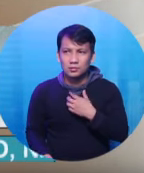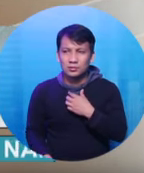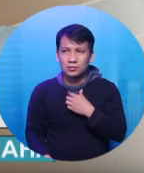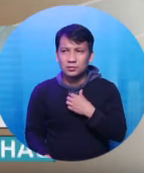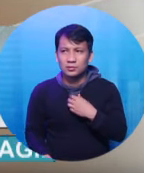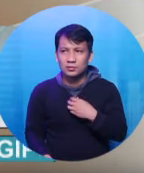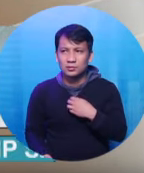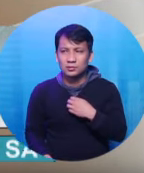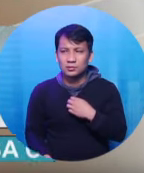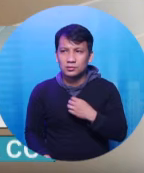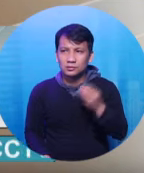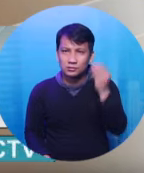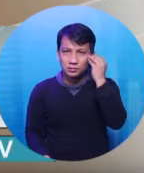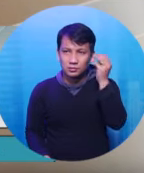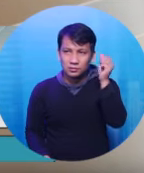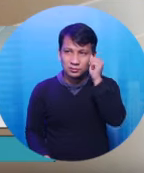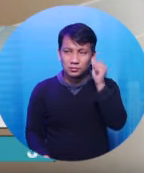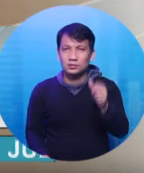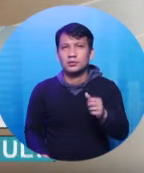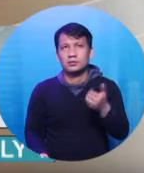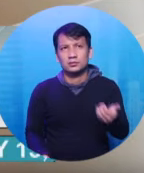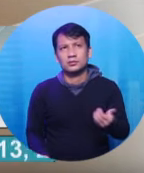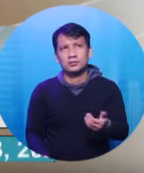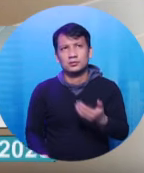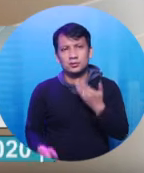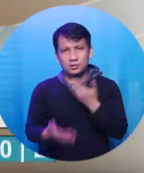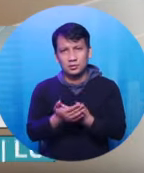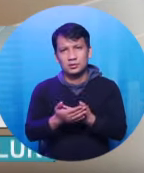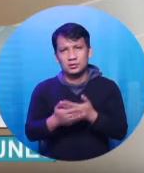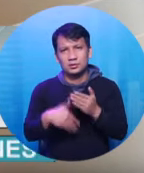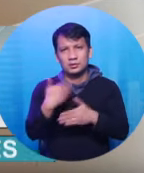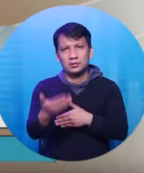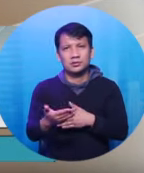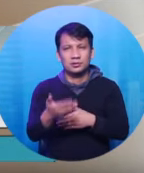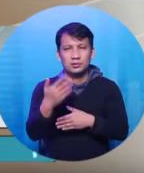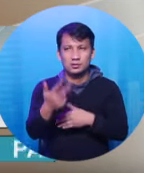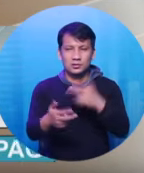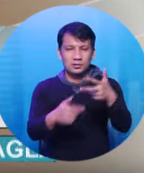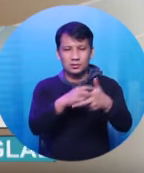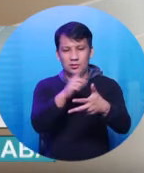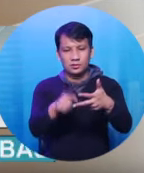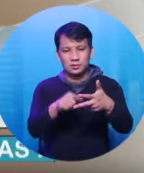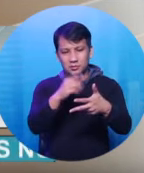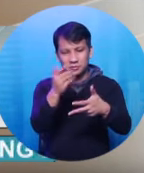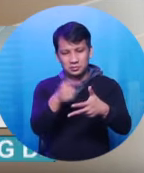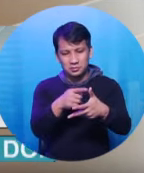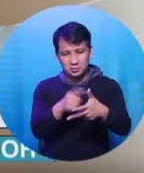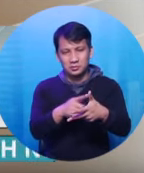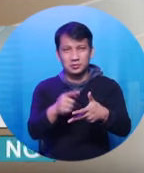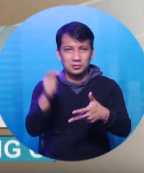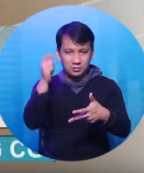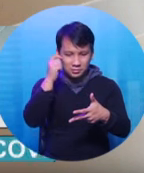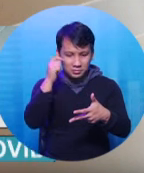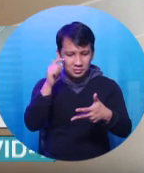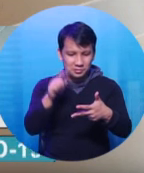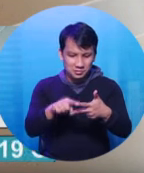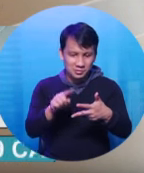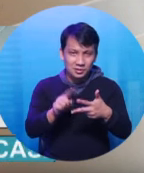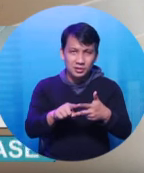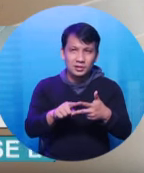dito ngayon? Si Mark po. Okay, good. Sige po. So, dalawang kakaso, tatlong kakaso sa kanya. Si Tyrone,